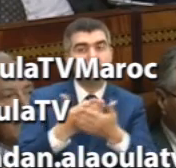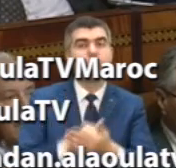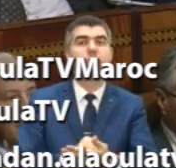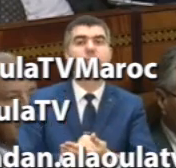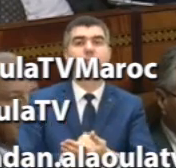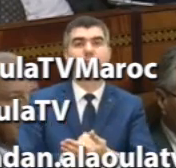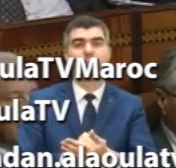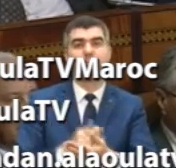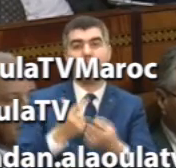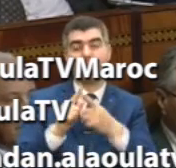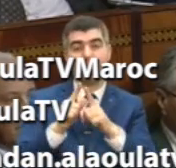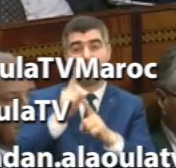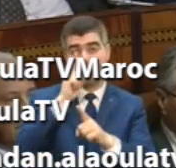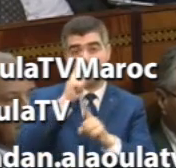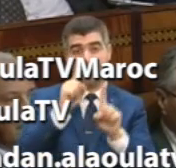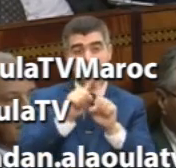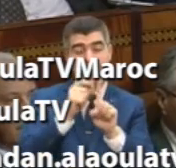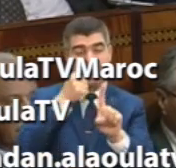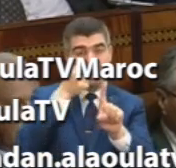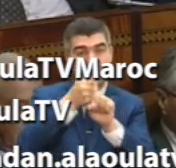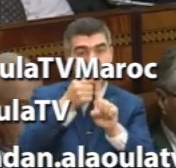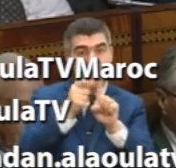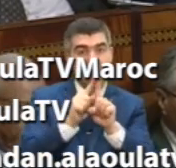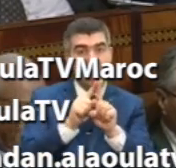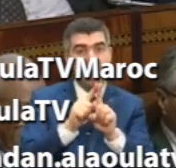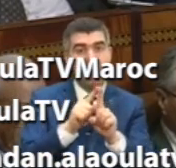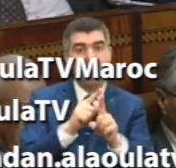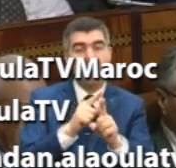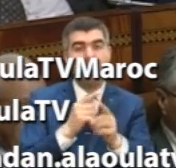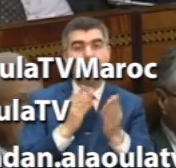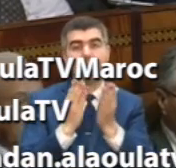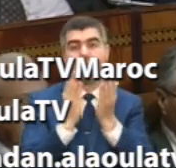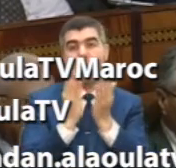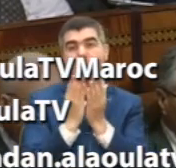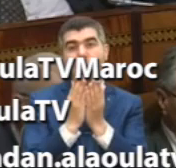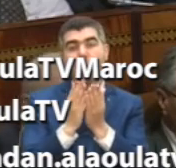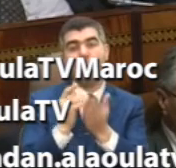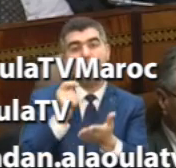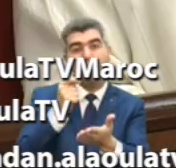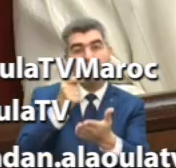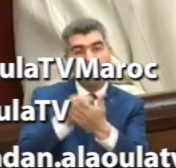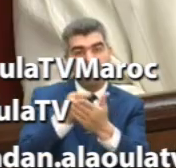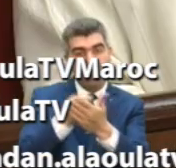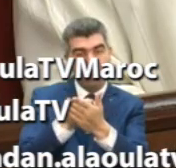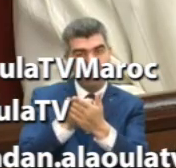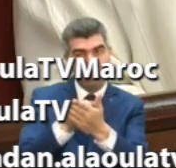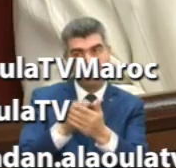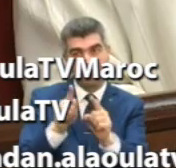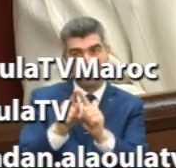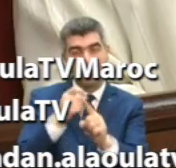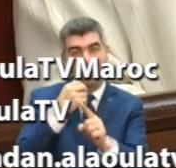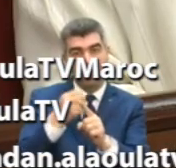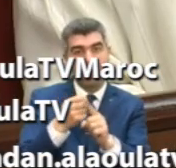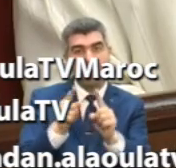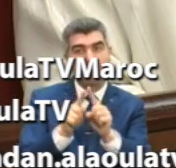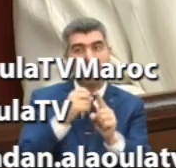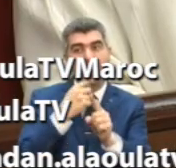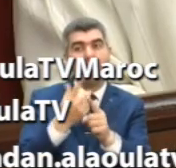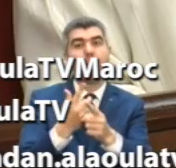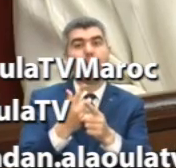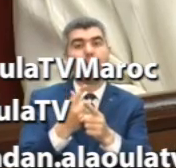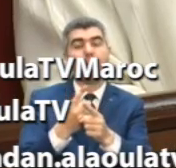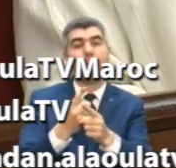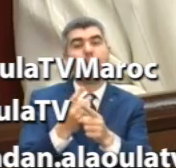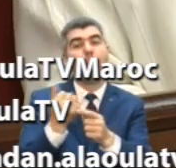نحو مزيد من تكريس التعليم الخصوصي على حساب التعليم العمومي، بمعنى كذلك التلويح بإلغاء مجانية التعليم. فتعليم